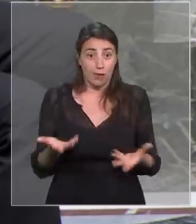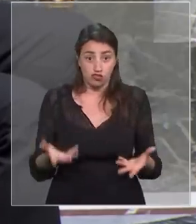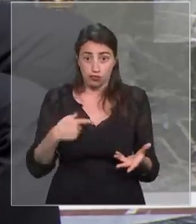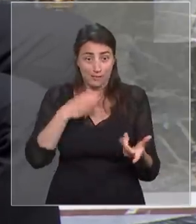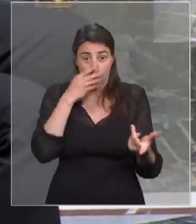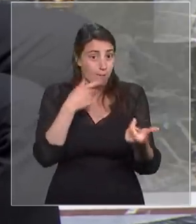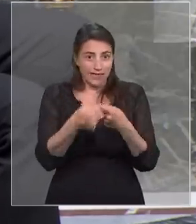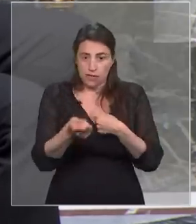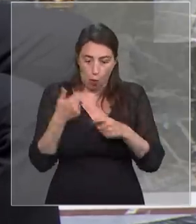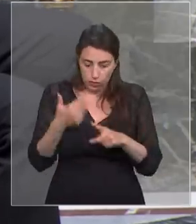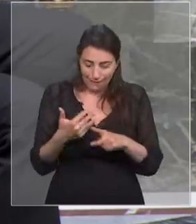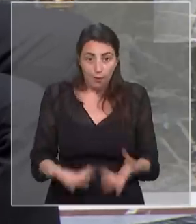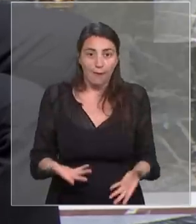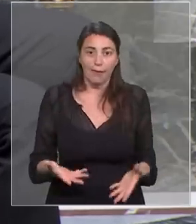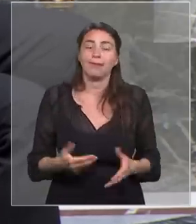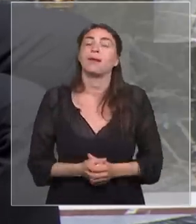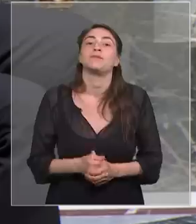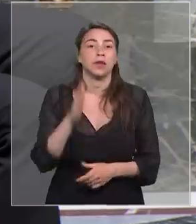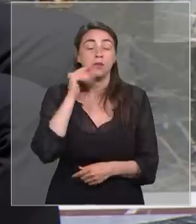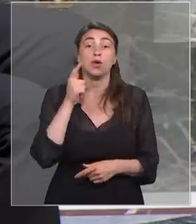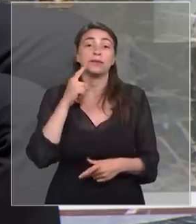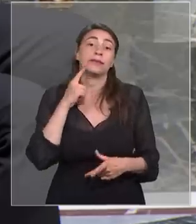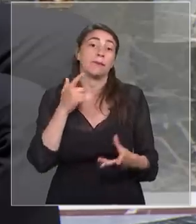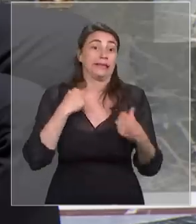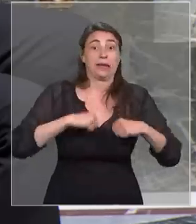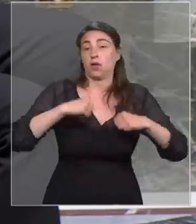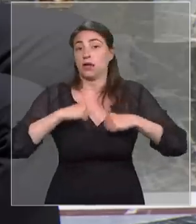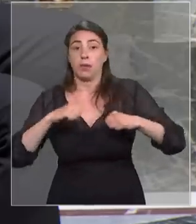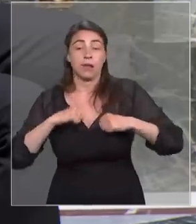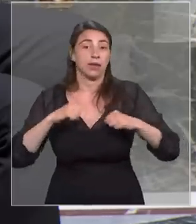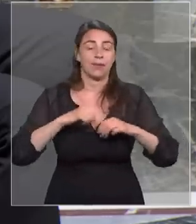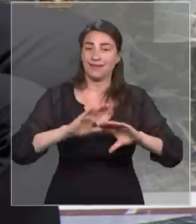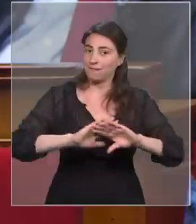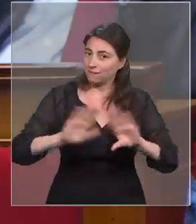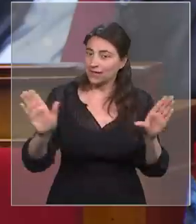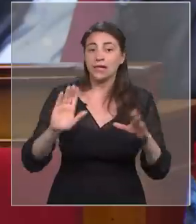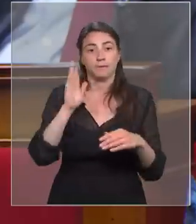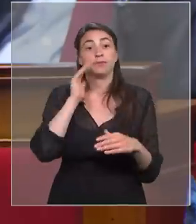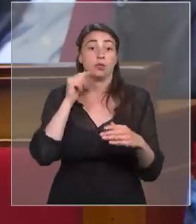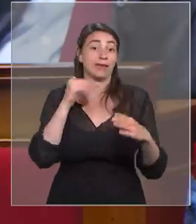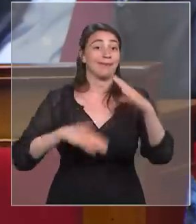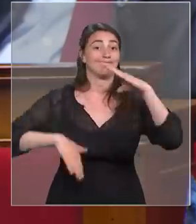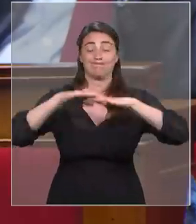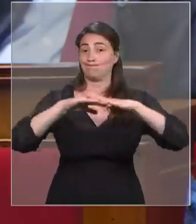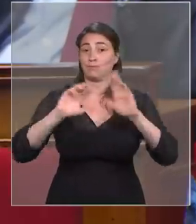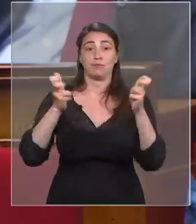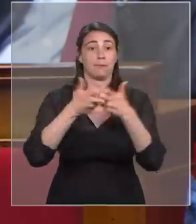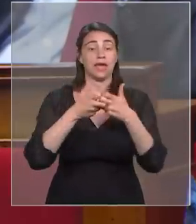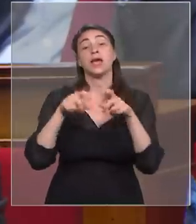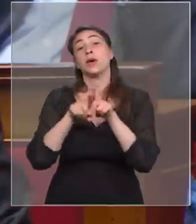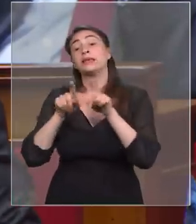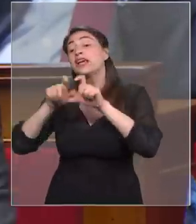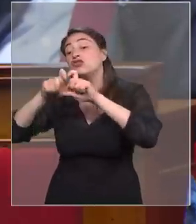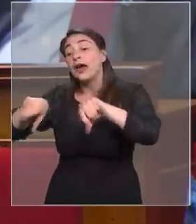inapproprié. Nous sortirons du quoi qu'il en coûte, nous mettrons fin progressivement au bouclier énergétique et nous mettrons fin au chèque